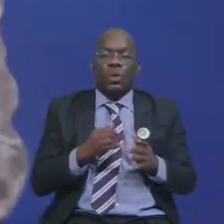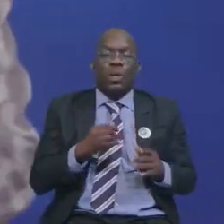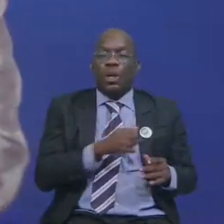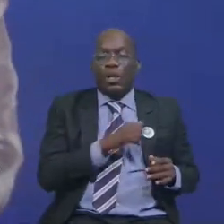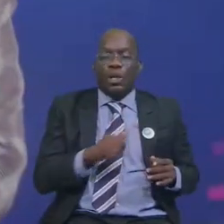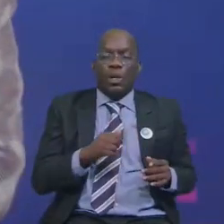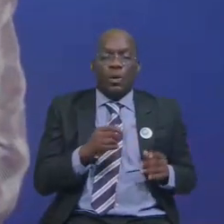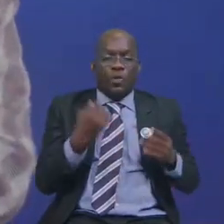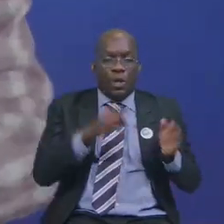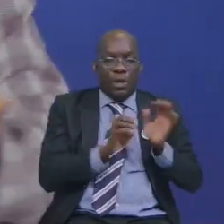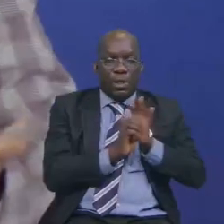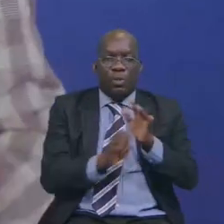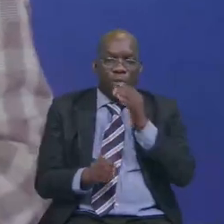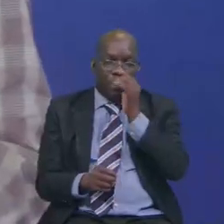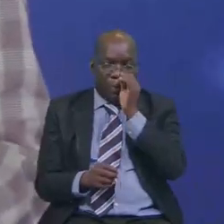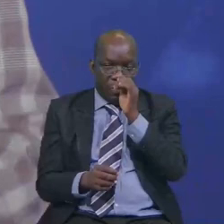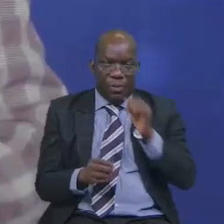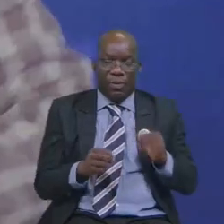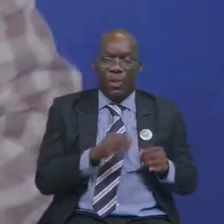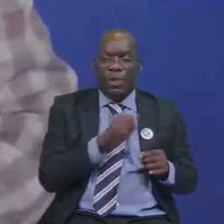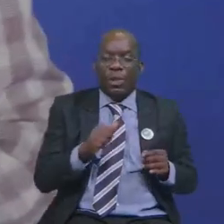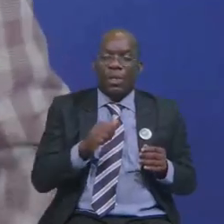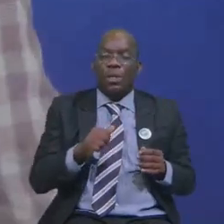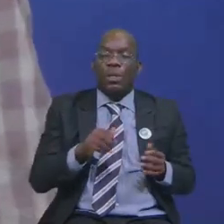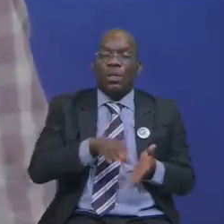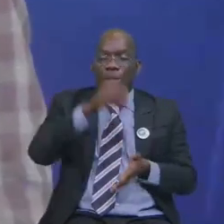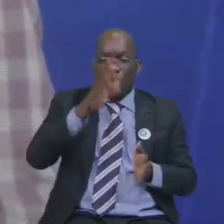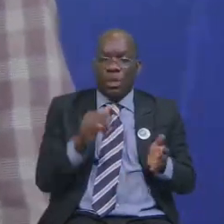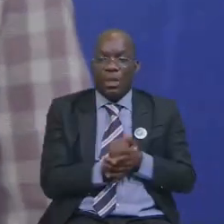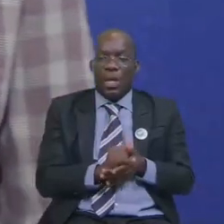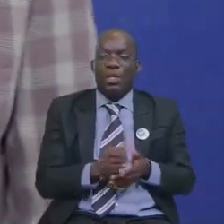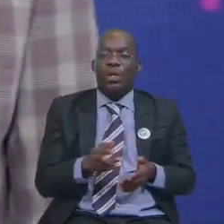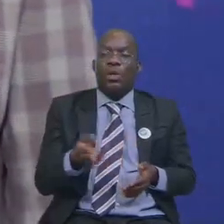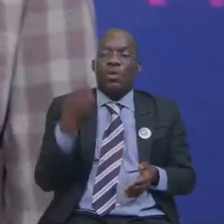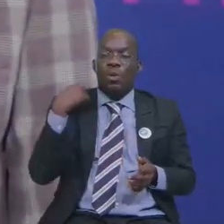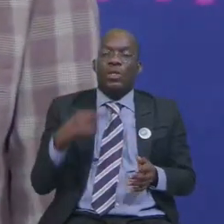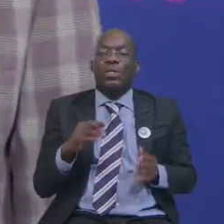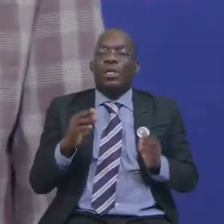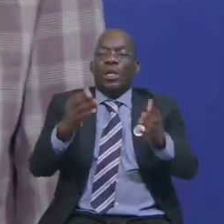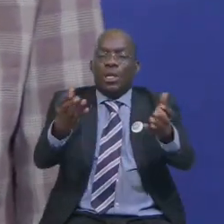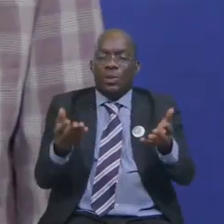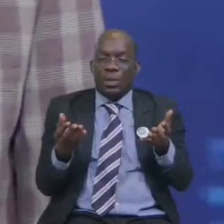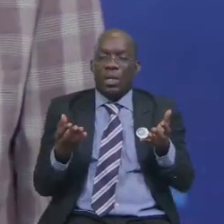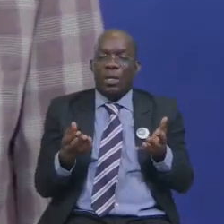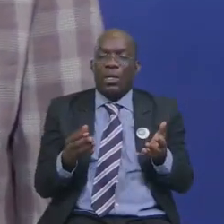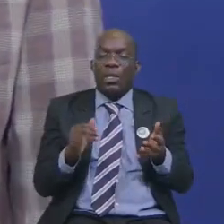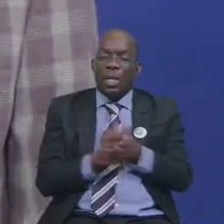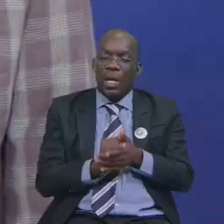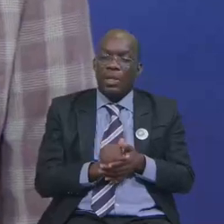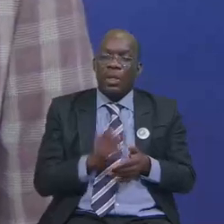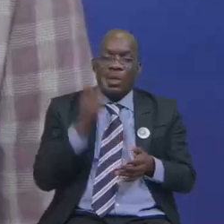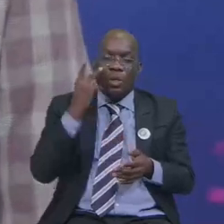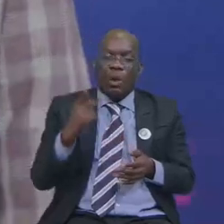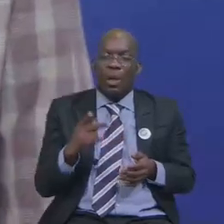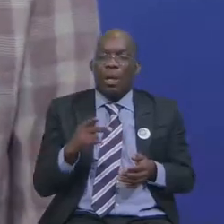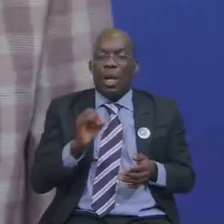vous avez passé un examen et vous étiez content vous avez vu que vous avez réussi et